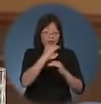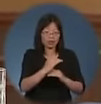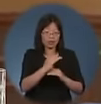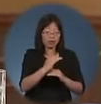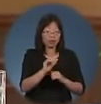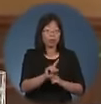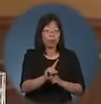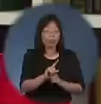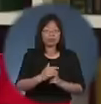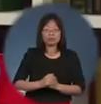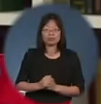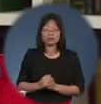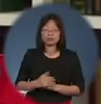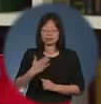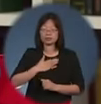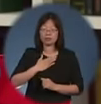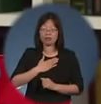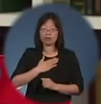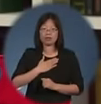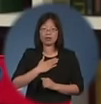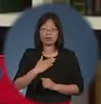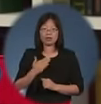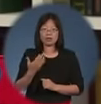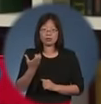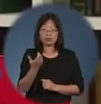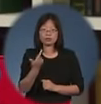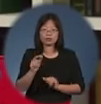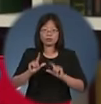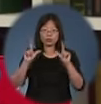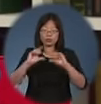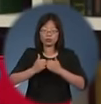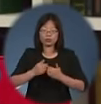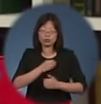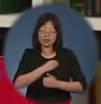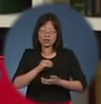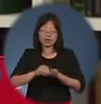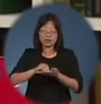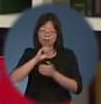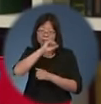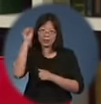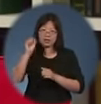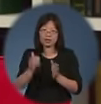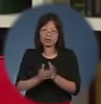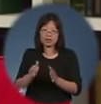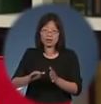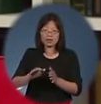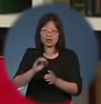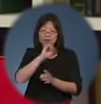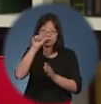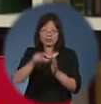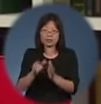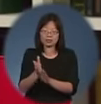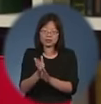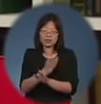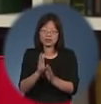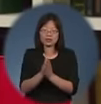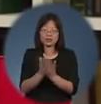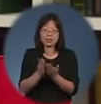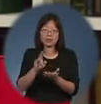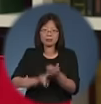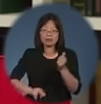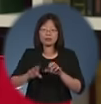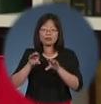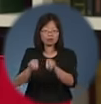예 그 어 제가 96년에 국회의원이 됐는데 되는 순간부터 책이 안 팔리기